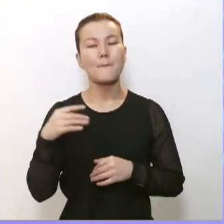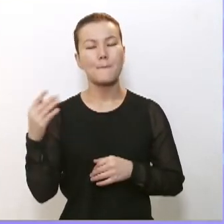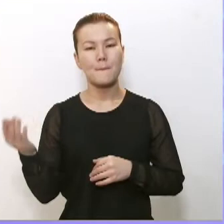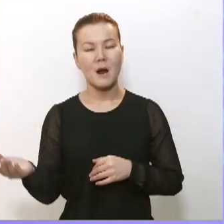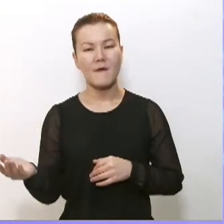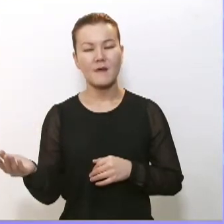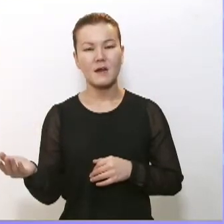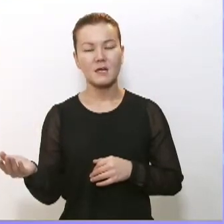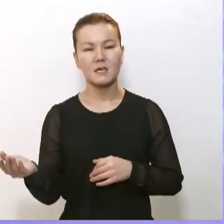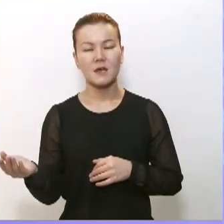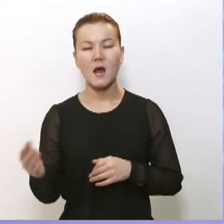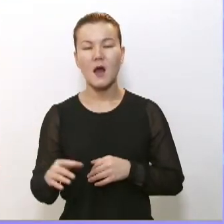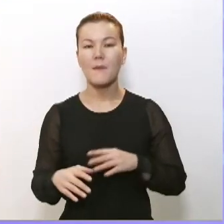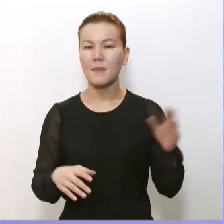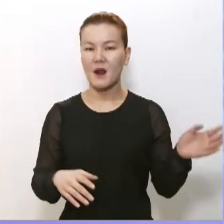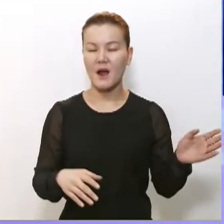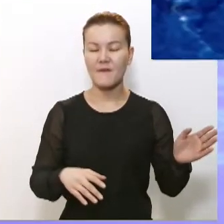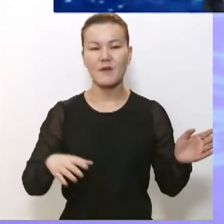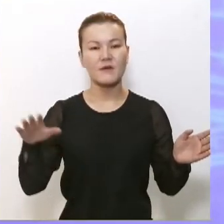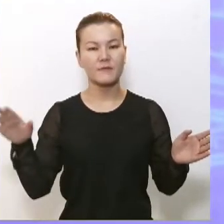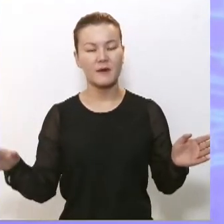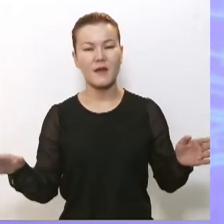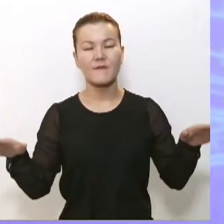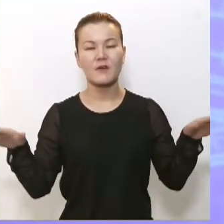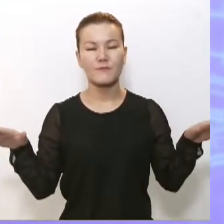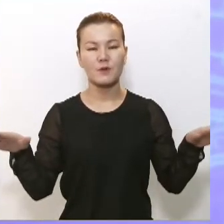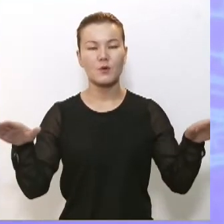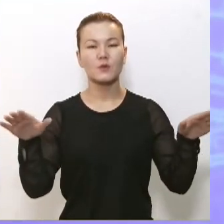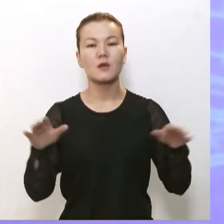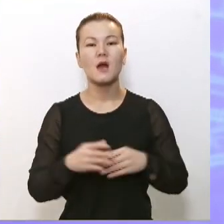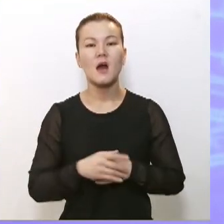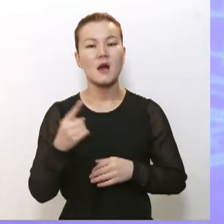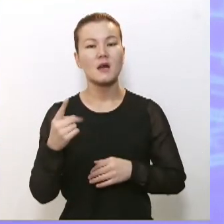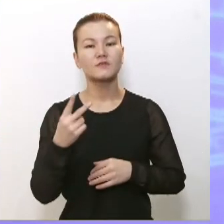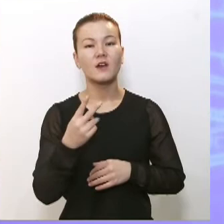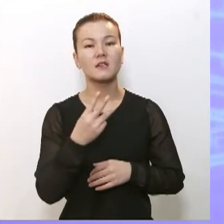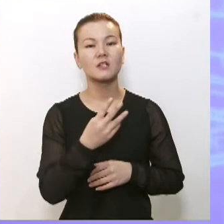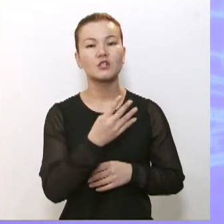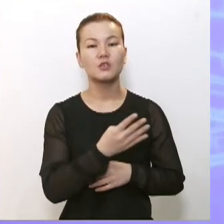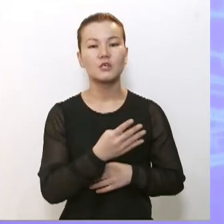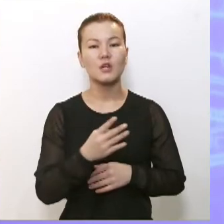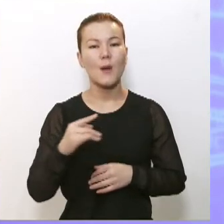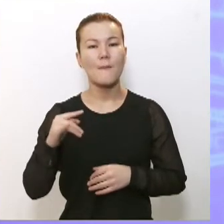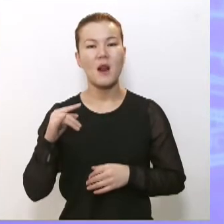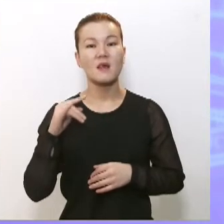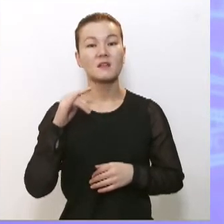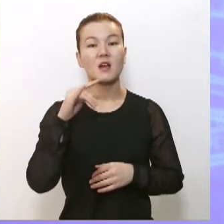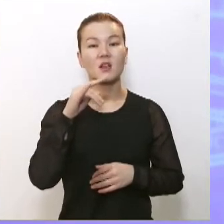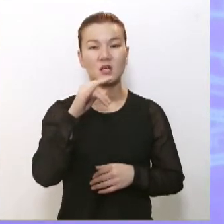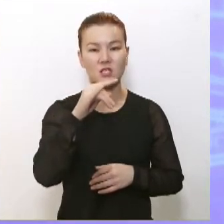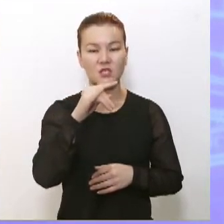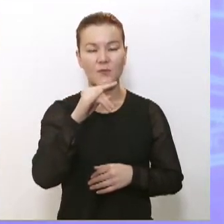левое крыло вперед раз-два-три-четыре полетел наш самолет